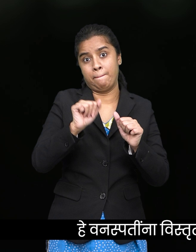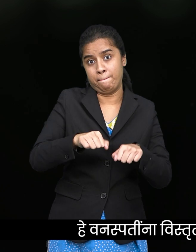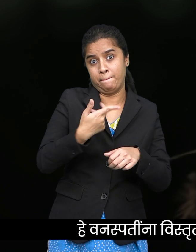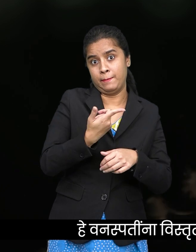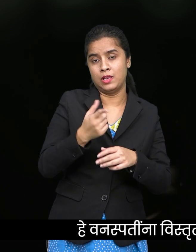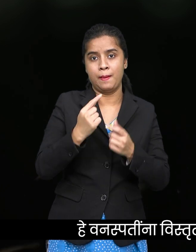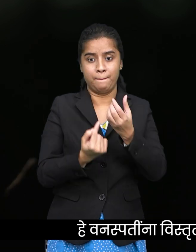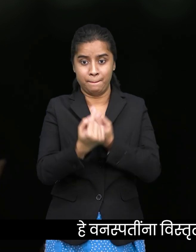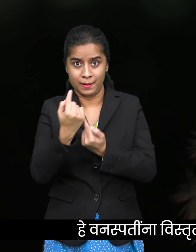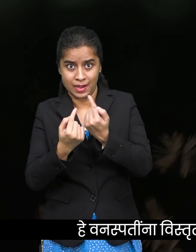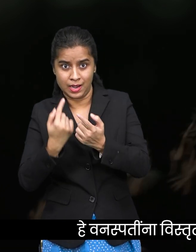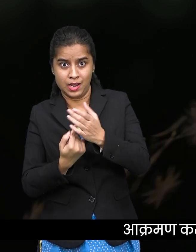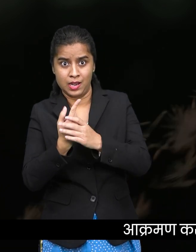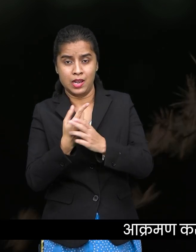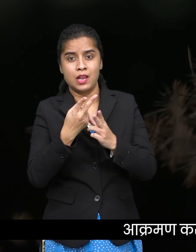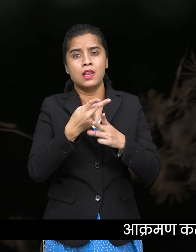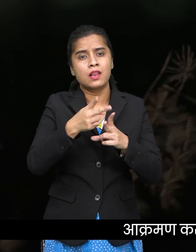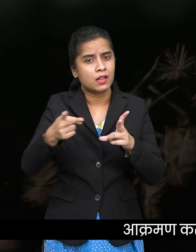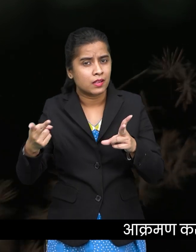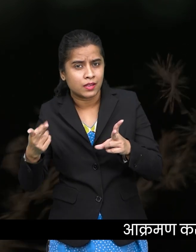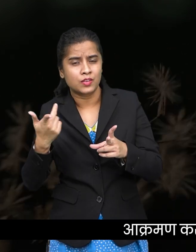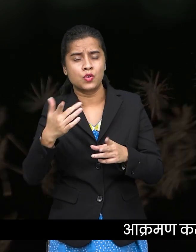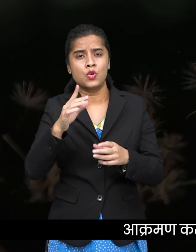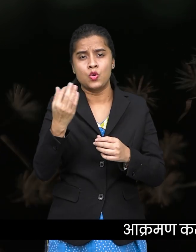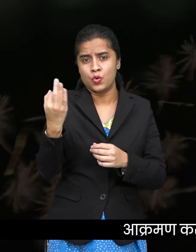विस्तारणासाठी नवीन अधिवासांवर आक्रमण करणे. वितरण.